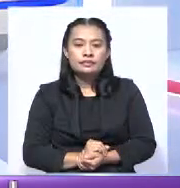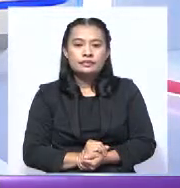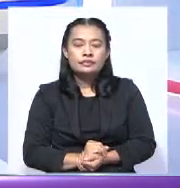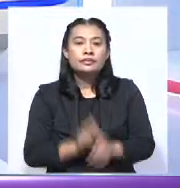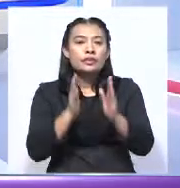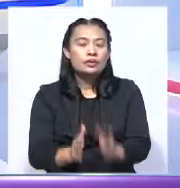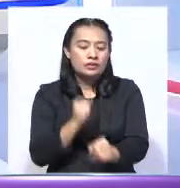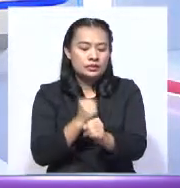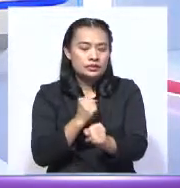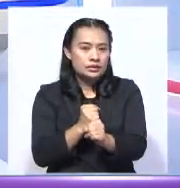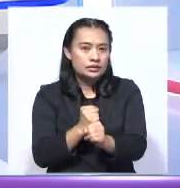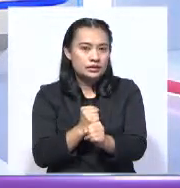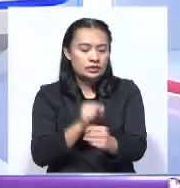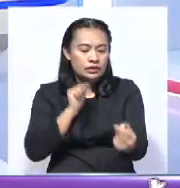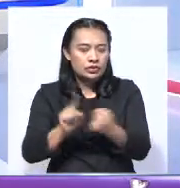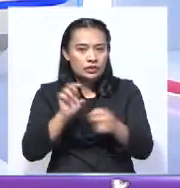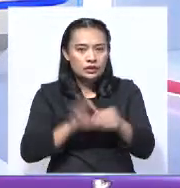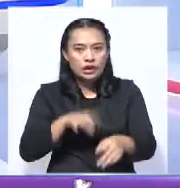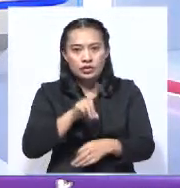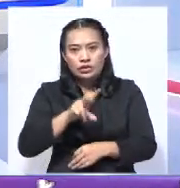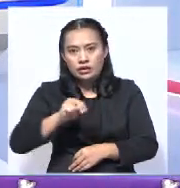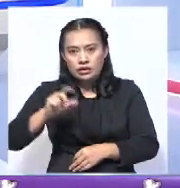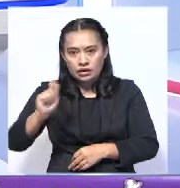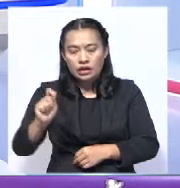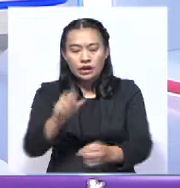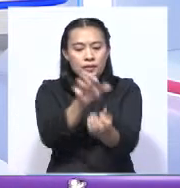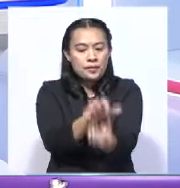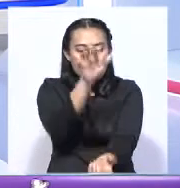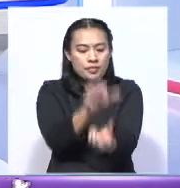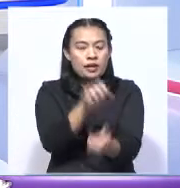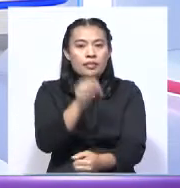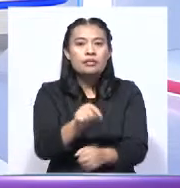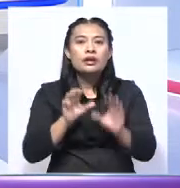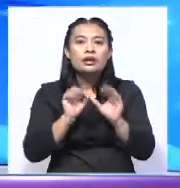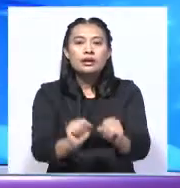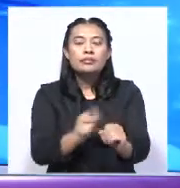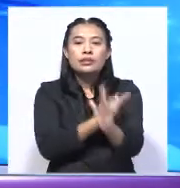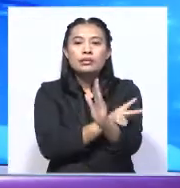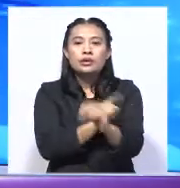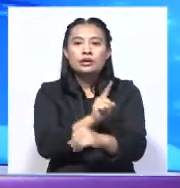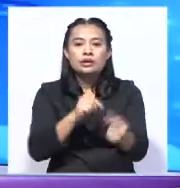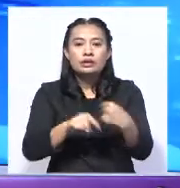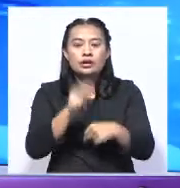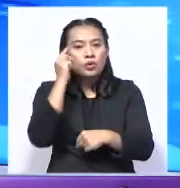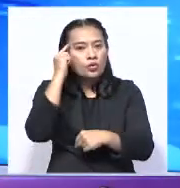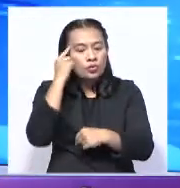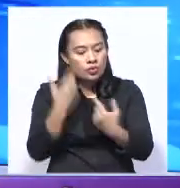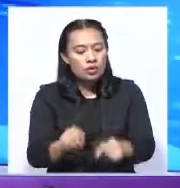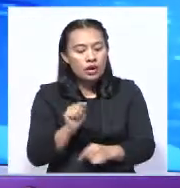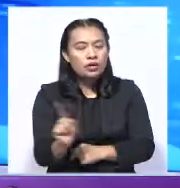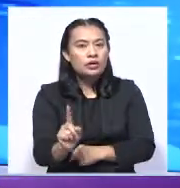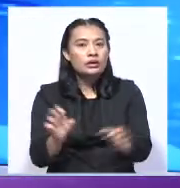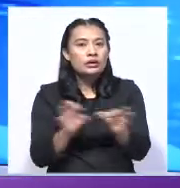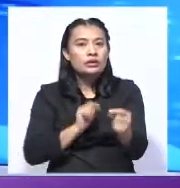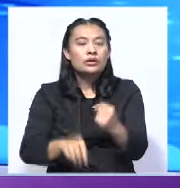เจ้าหน้าที่ได้เร่งตรวจพิสูจน์ DNA จระเข้เลพังนะคะที่ถูกจับได้ในจังหวัดภูเก็ตเพื่อทราบที่มาแล้วก็สายพันธุ์ที่จะแจ้งว่าเป็น